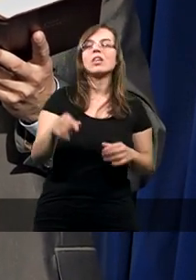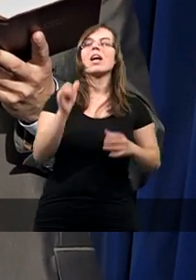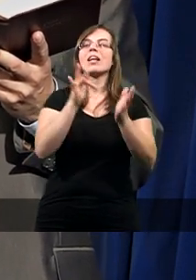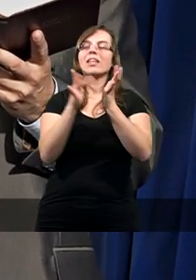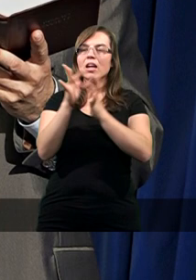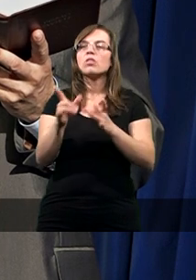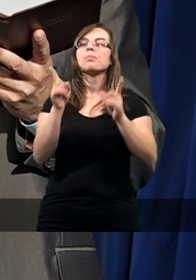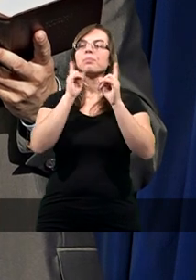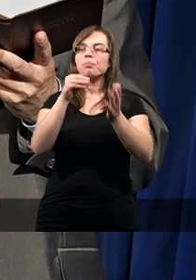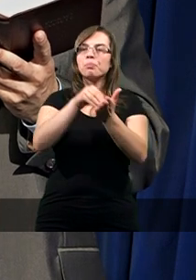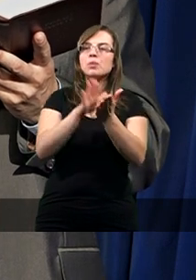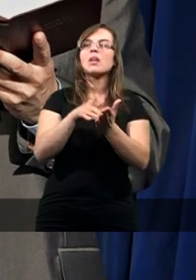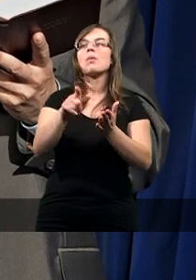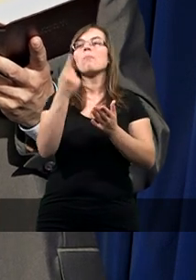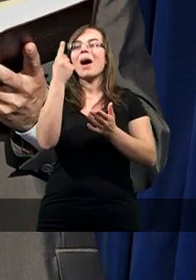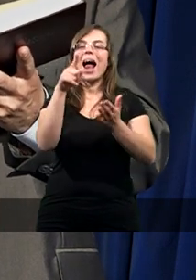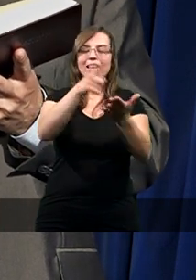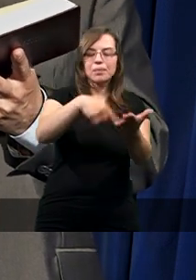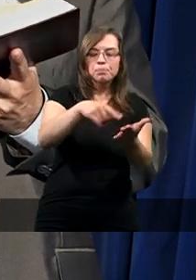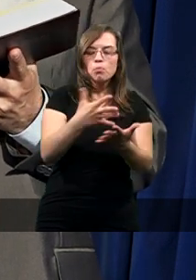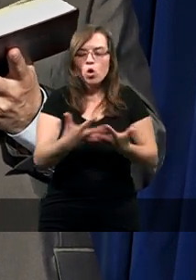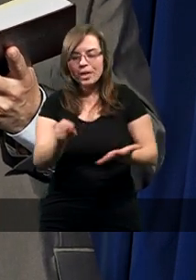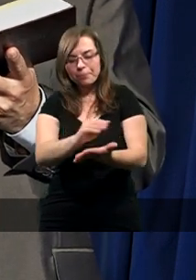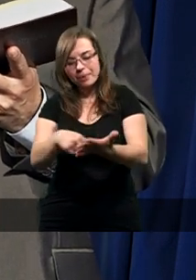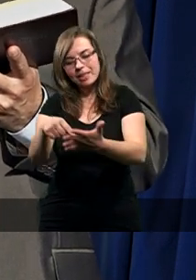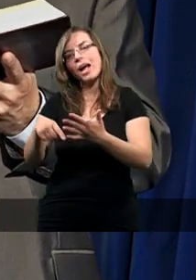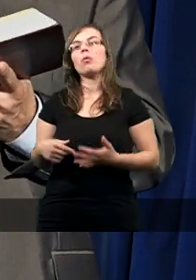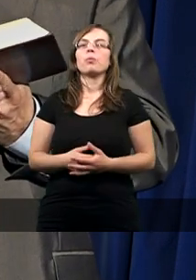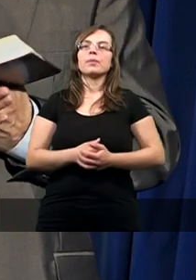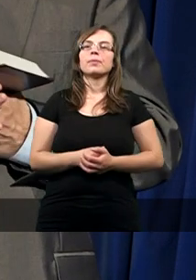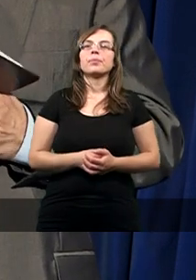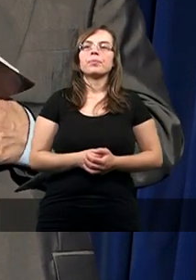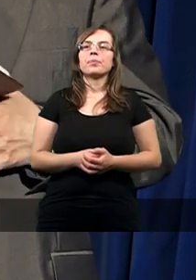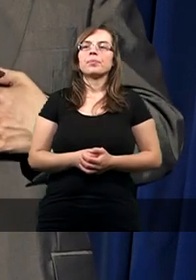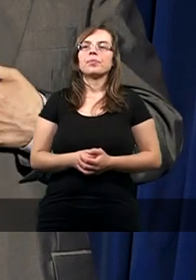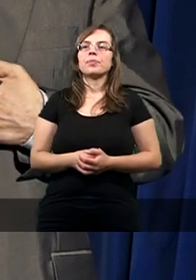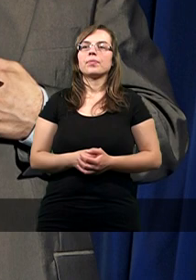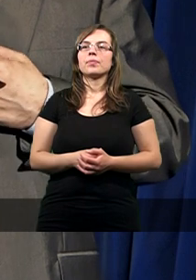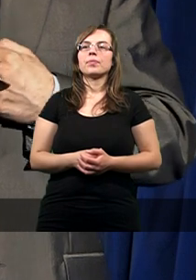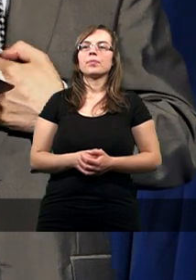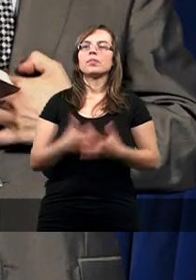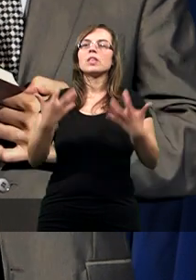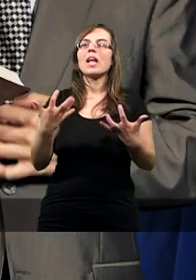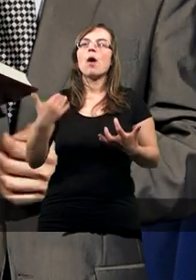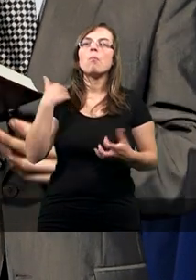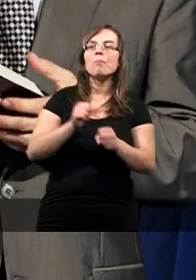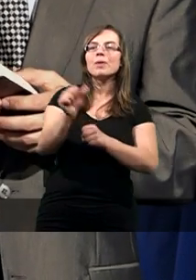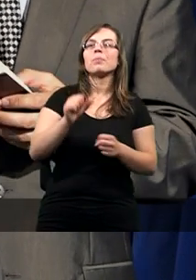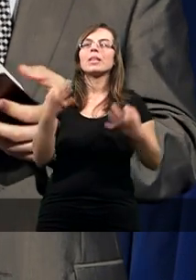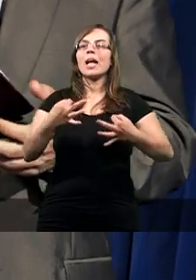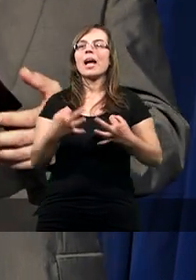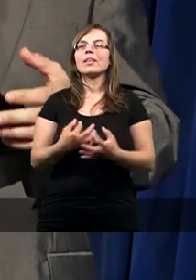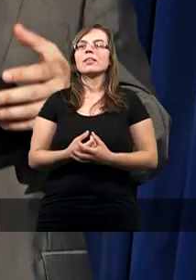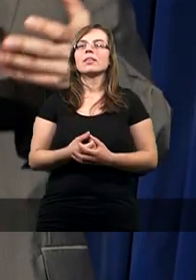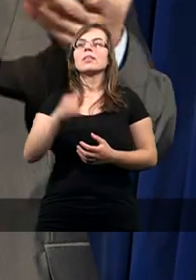Jezus, schyliwszy się, pisał palcem po ziemi. I like to imagine what it was like. Chciałbym sobie to